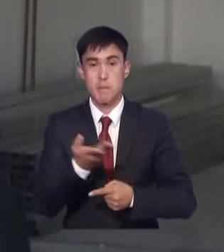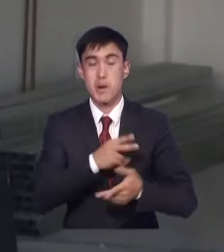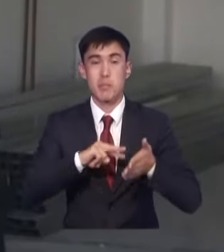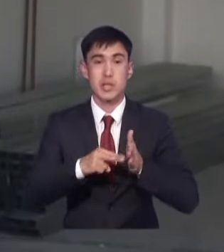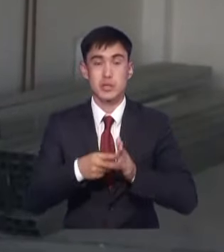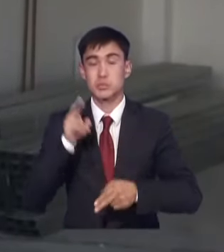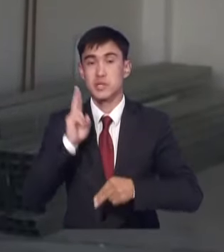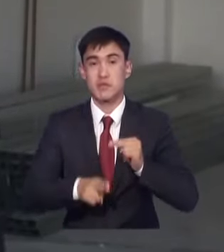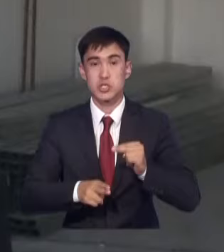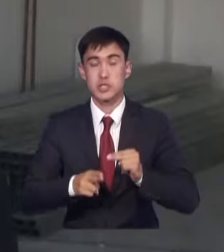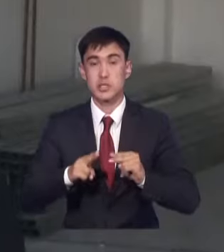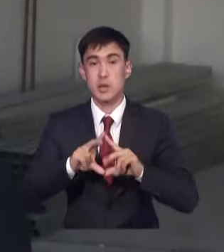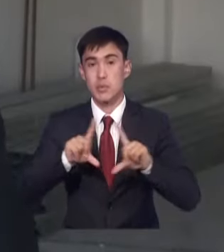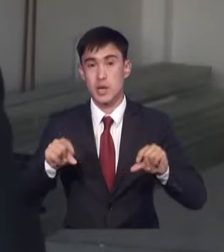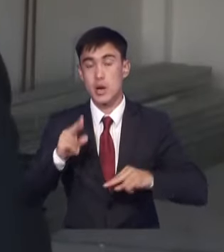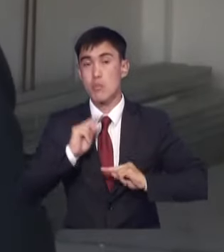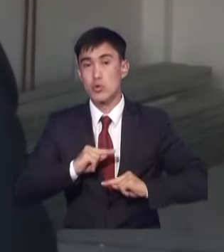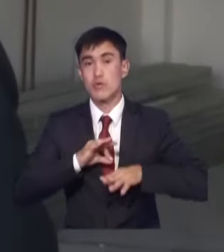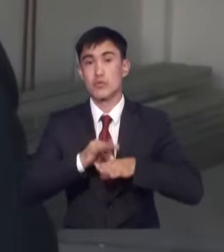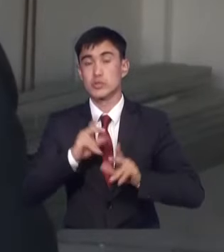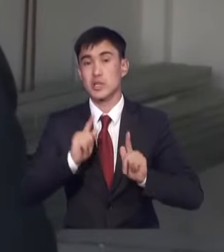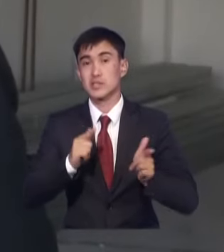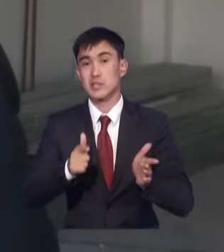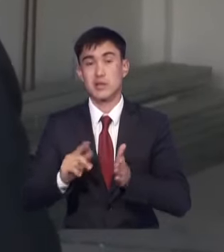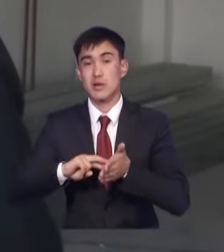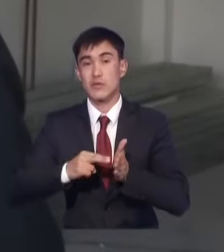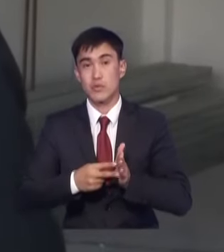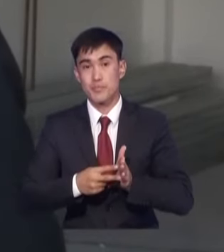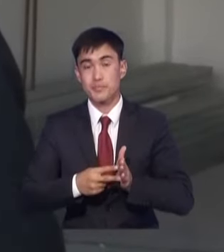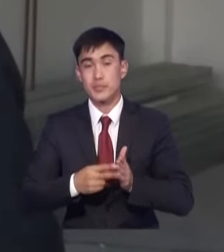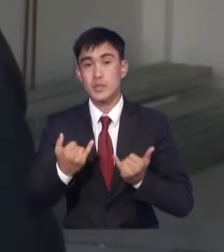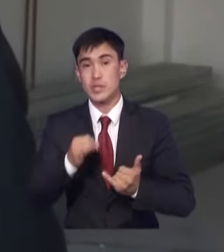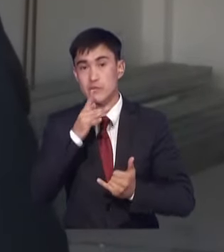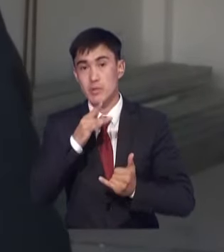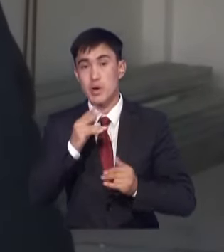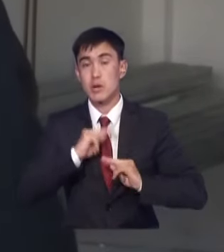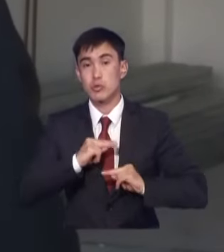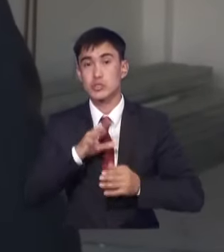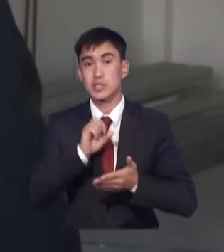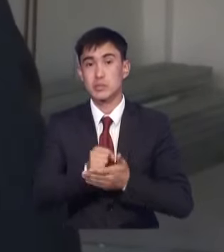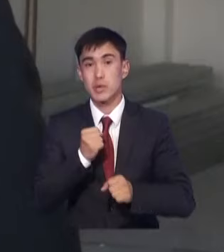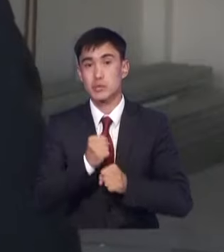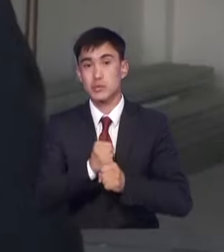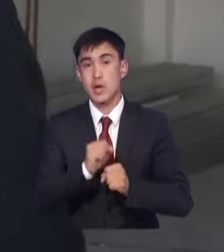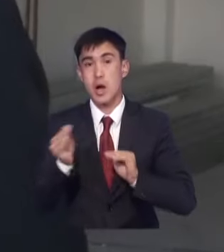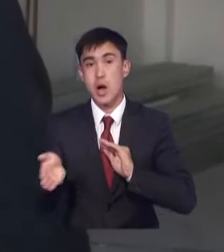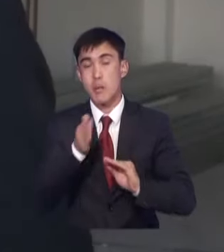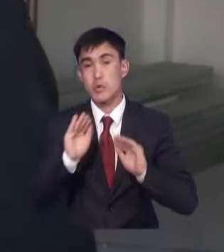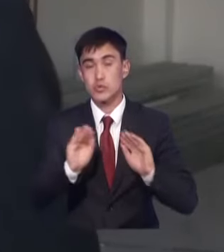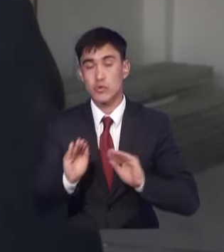планируем завершить этот объект работы ведутся согласно графика в настоящее время рабочие занимаются облицовкой